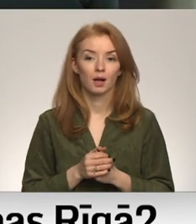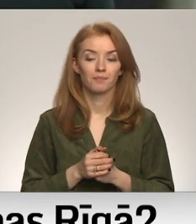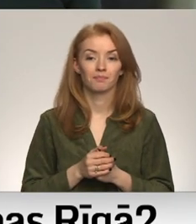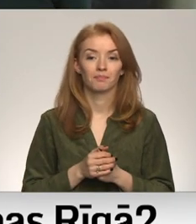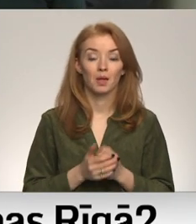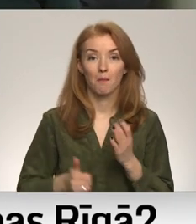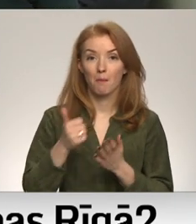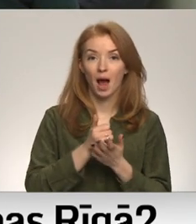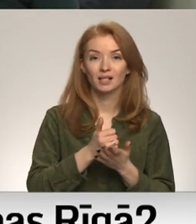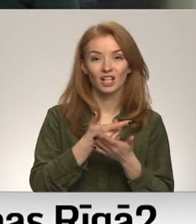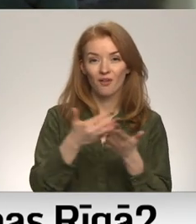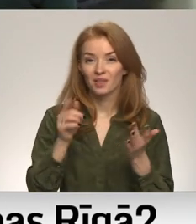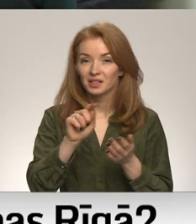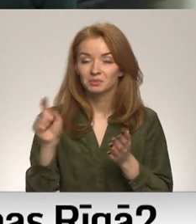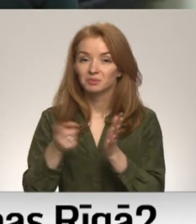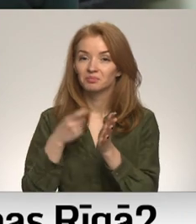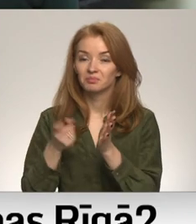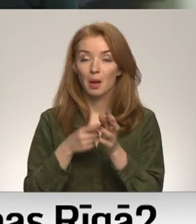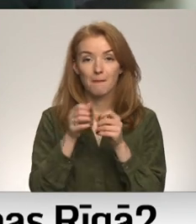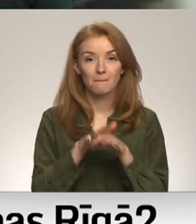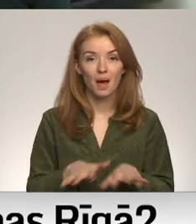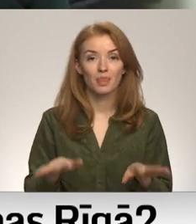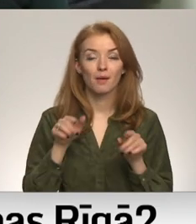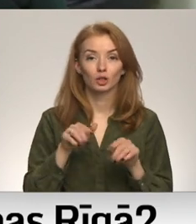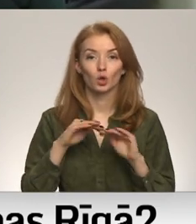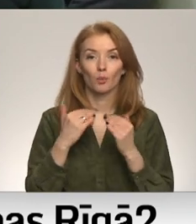Aptaujātās pārstāvniecībās atzīst, ka pandēmija šo biroju